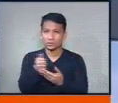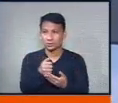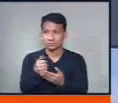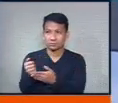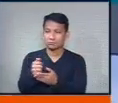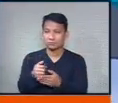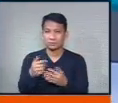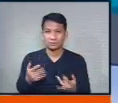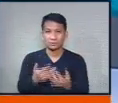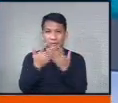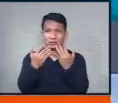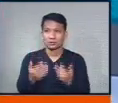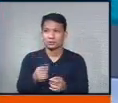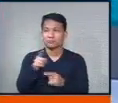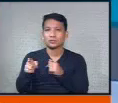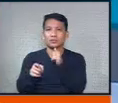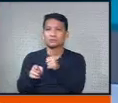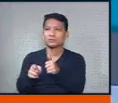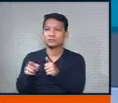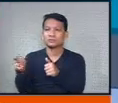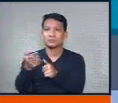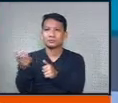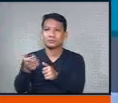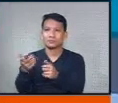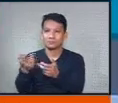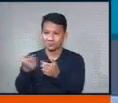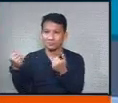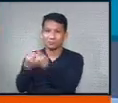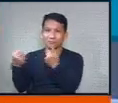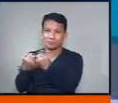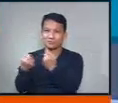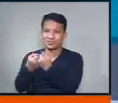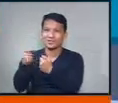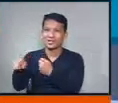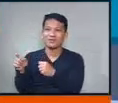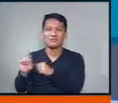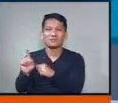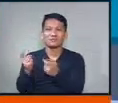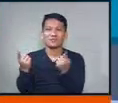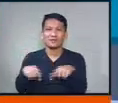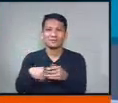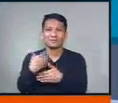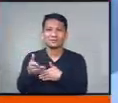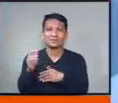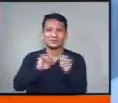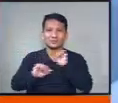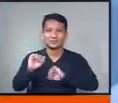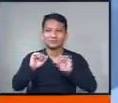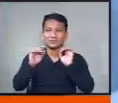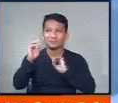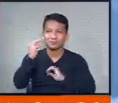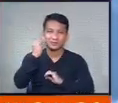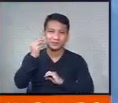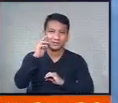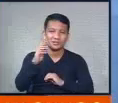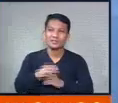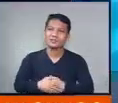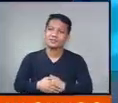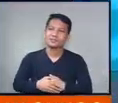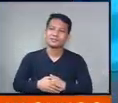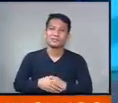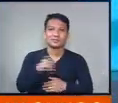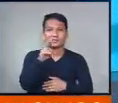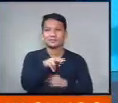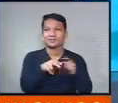sa pag-apula, ang ilan sa kanila ay nagbugbugan pa. Alamin ang iba pang detalye sa Balita 123 ni Chang Marks. Chang Marks!